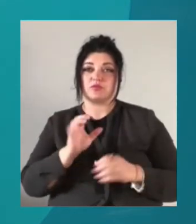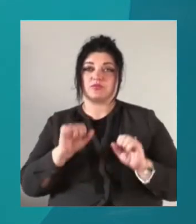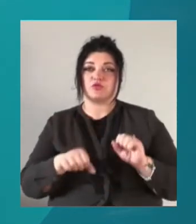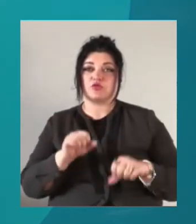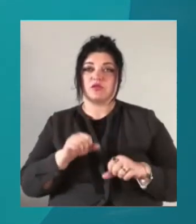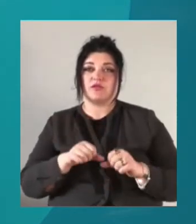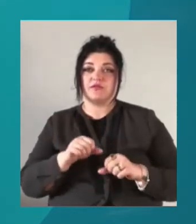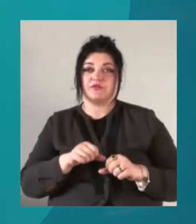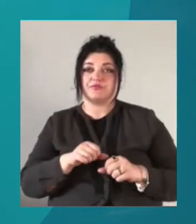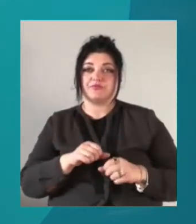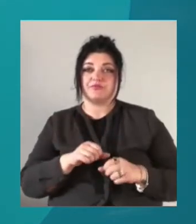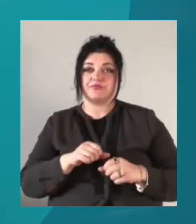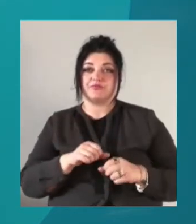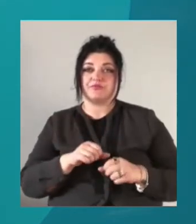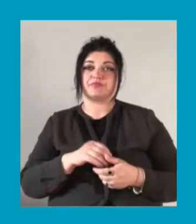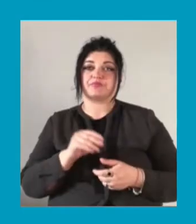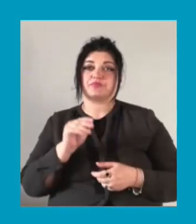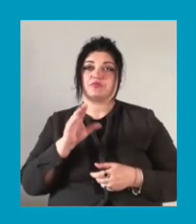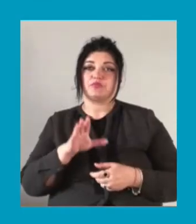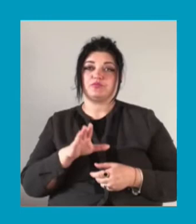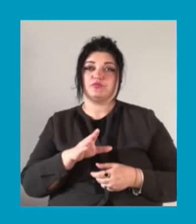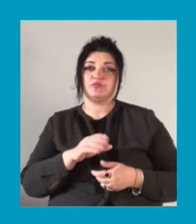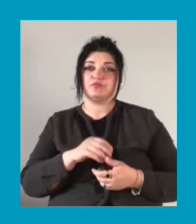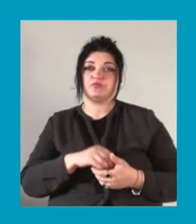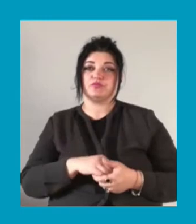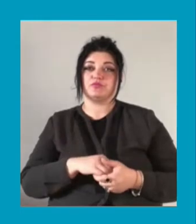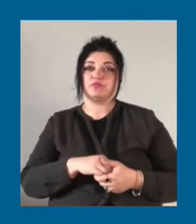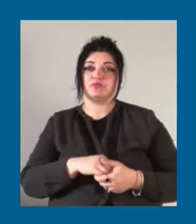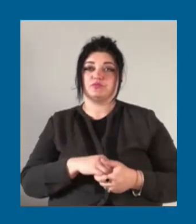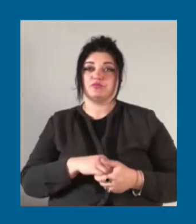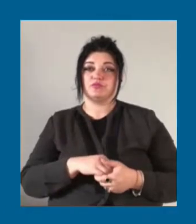сторони відкриють пункти пропуску зі свого боку.